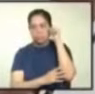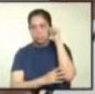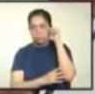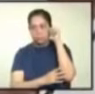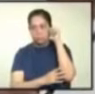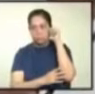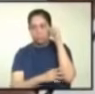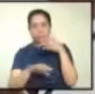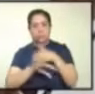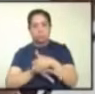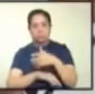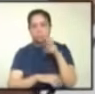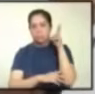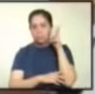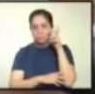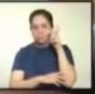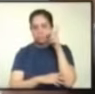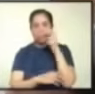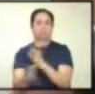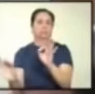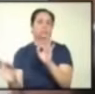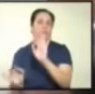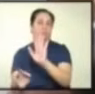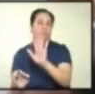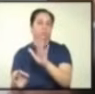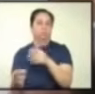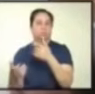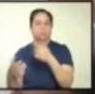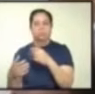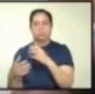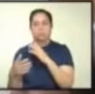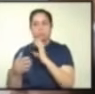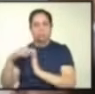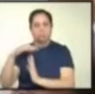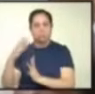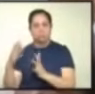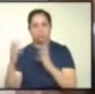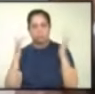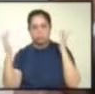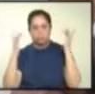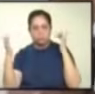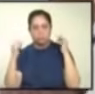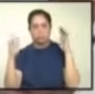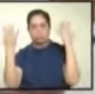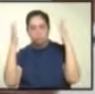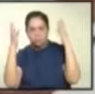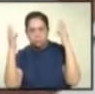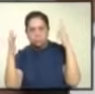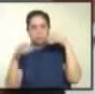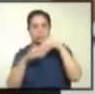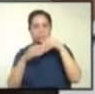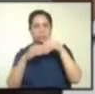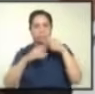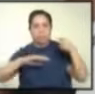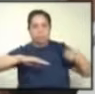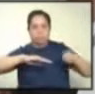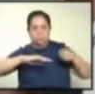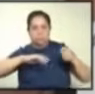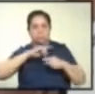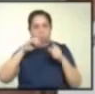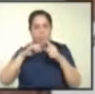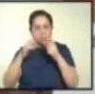Ampatuan matapos marinig na acquitted ang kanyang kliyente. Umalingaw-ngaw din ang palakpakan sa loob ng korte